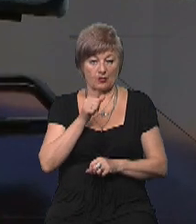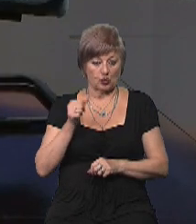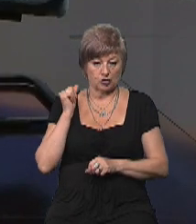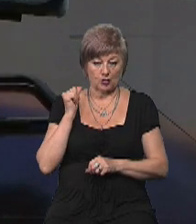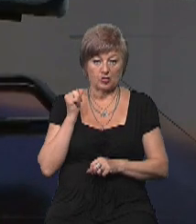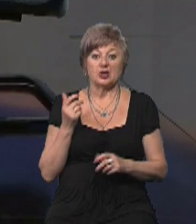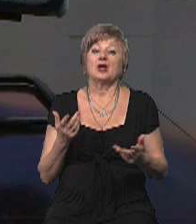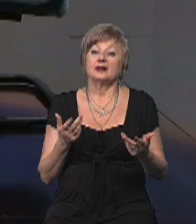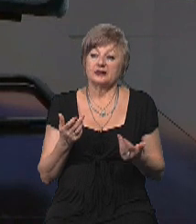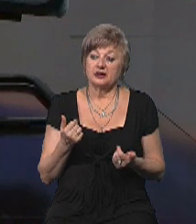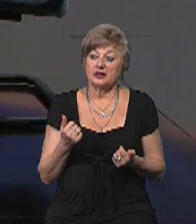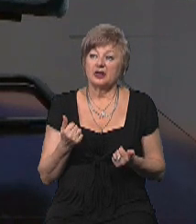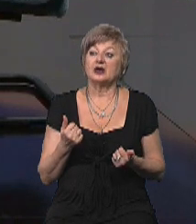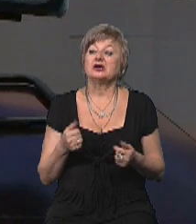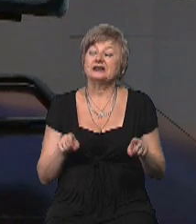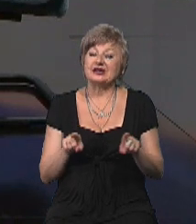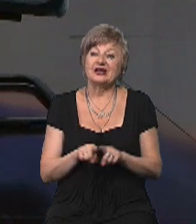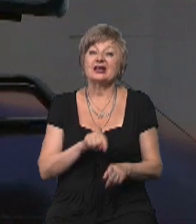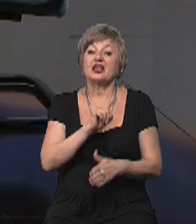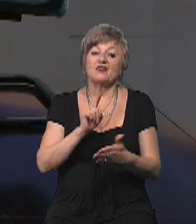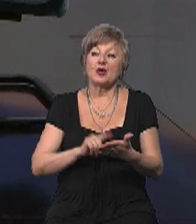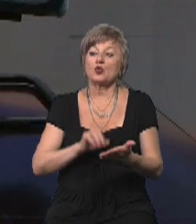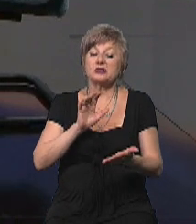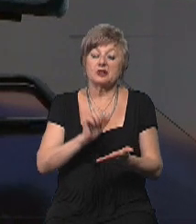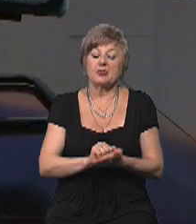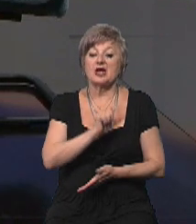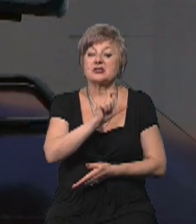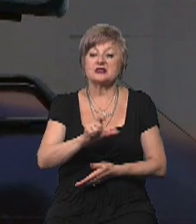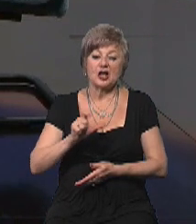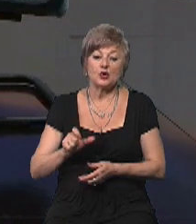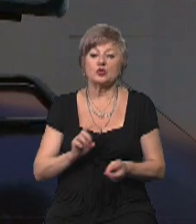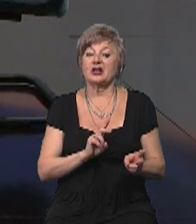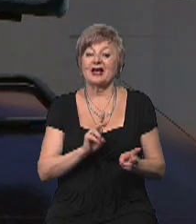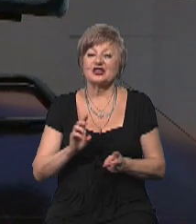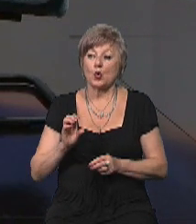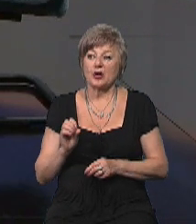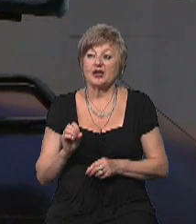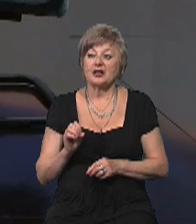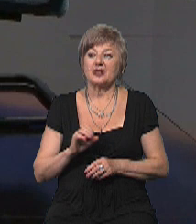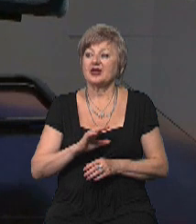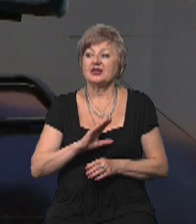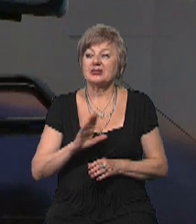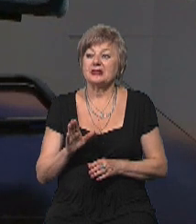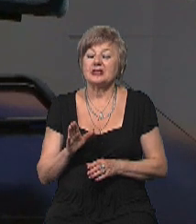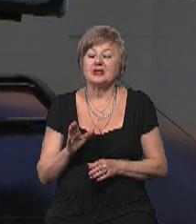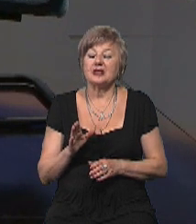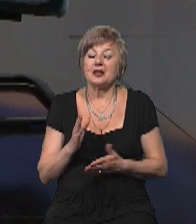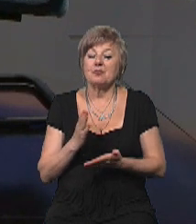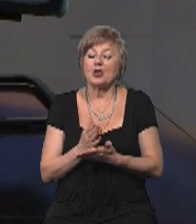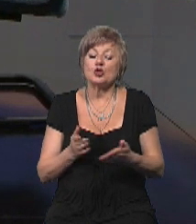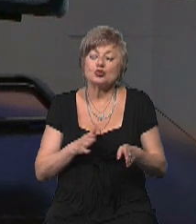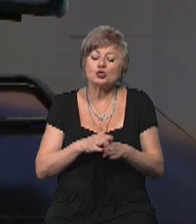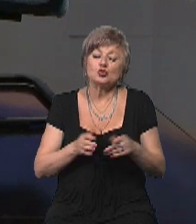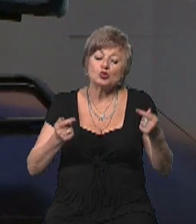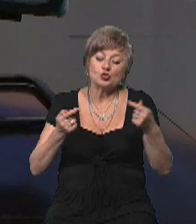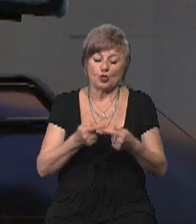о том, что действительно зараз, такими вопросами занимаются люди, которые абсолютно не обладают достоверной информацией. Нет, цифры